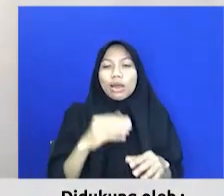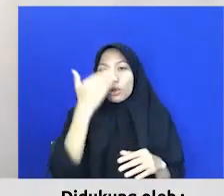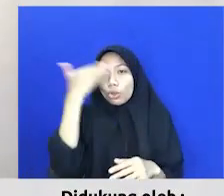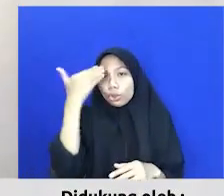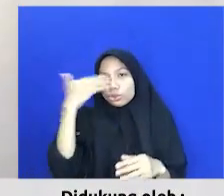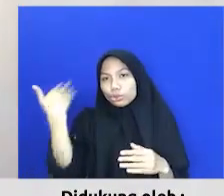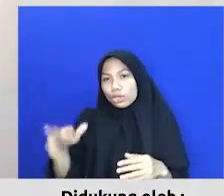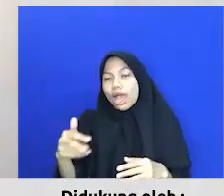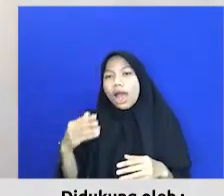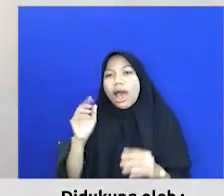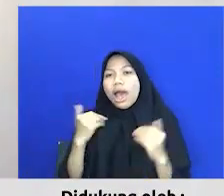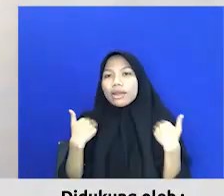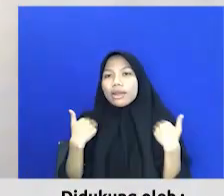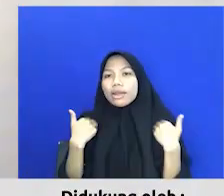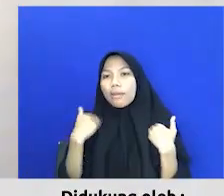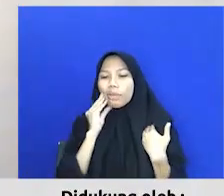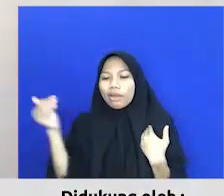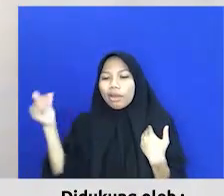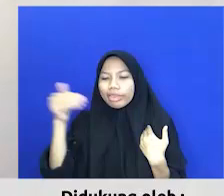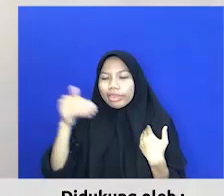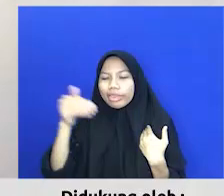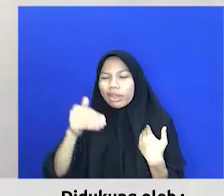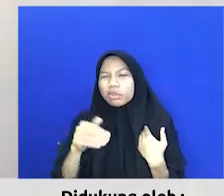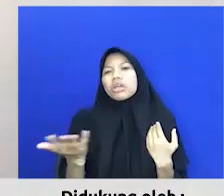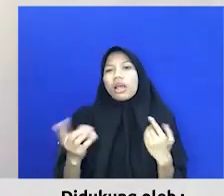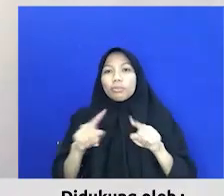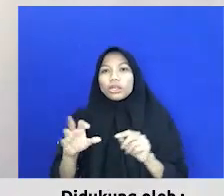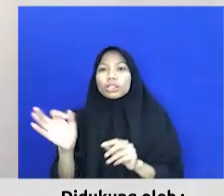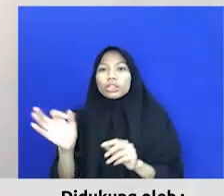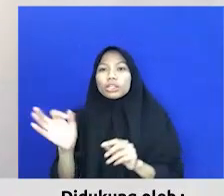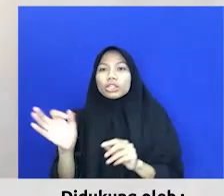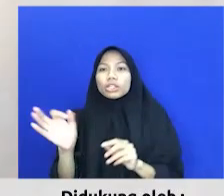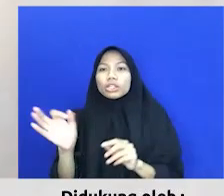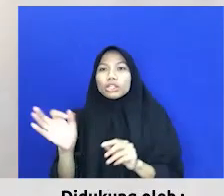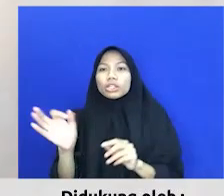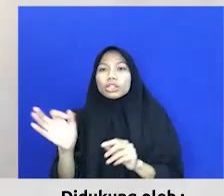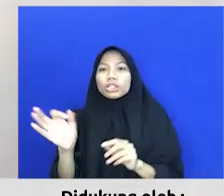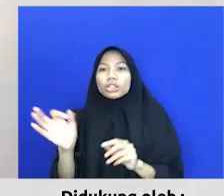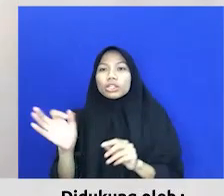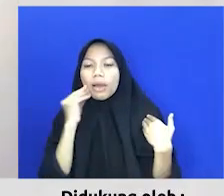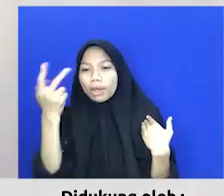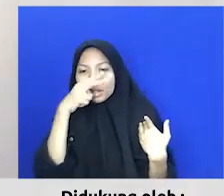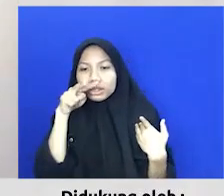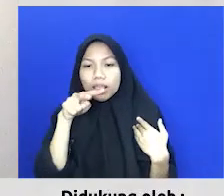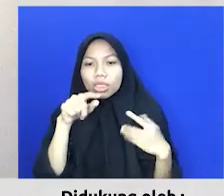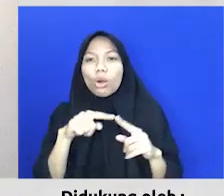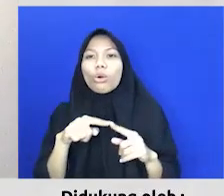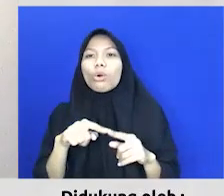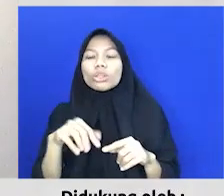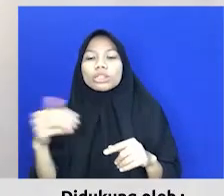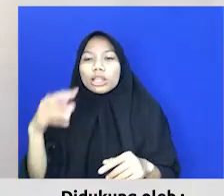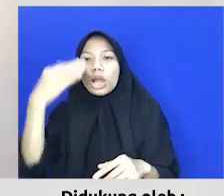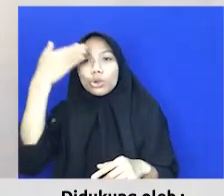lantas saya diminta coba dialihkan pengalaman